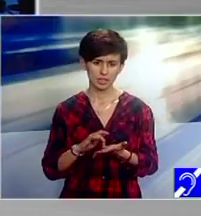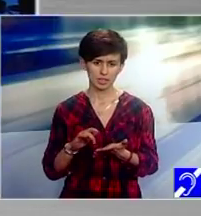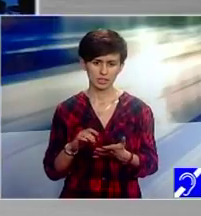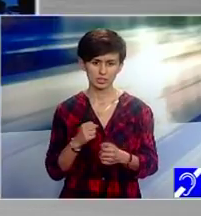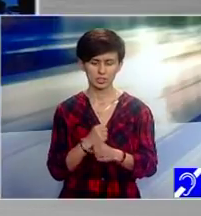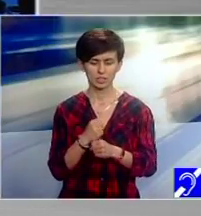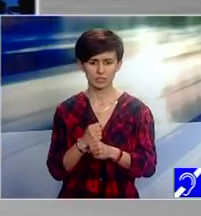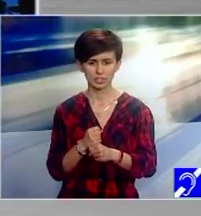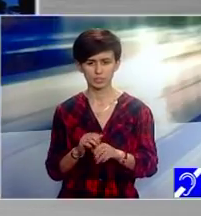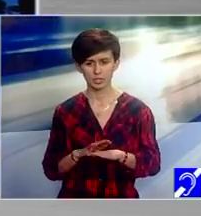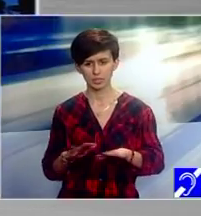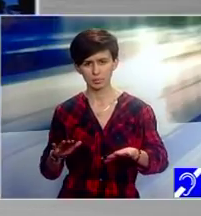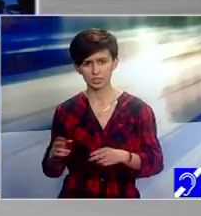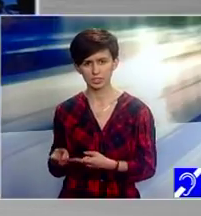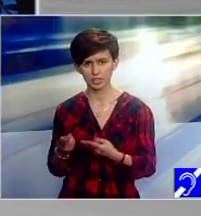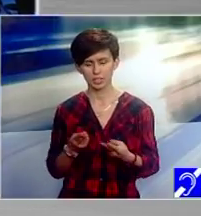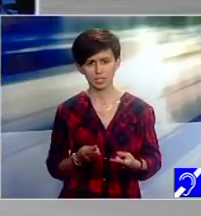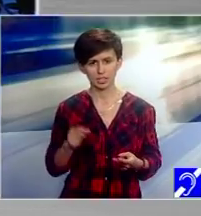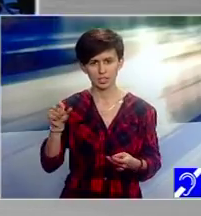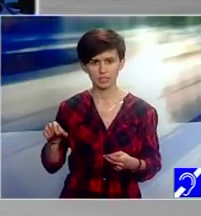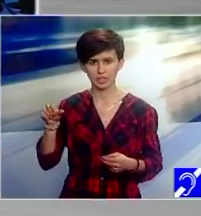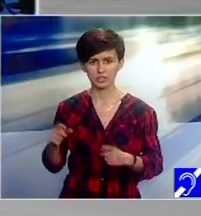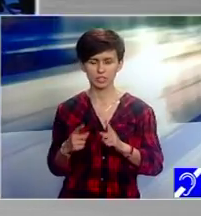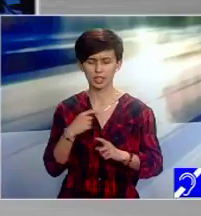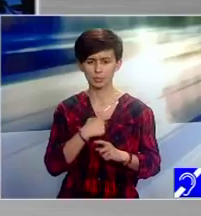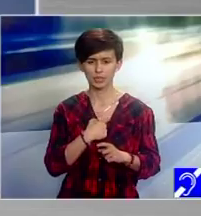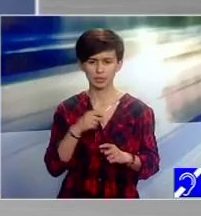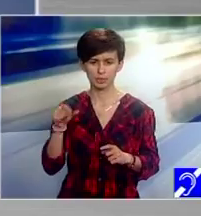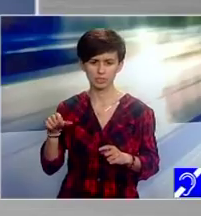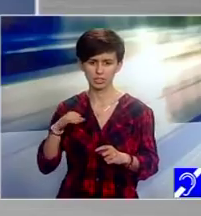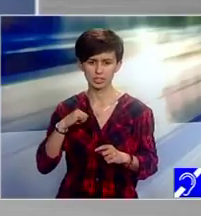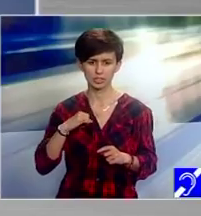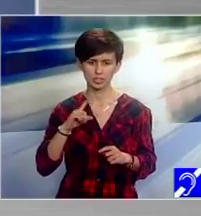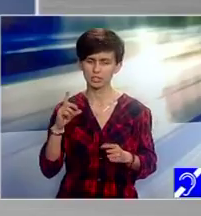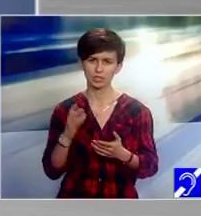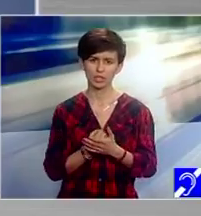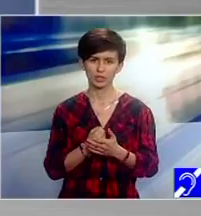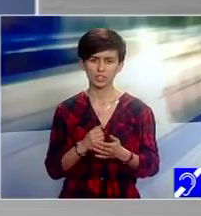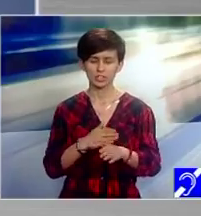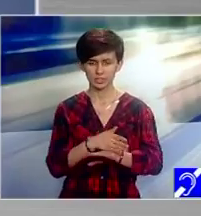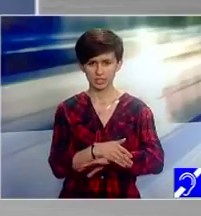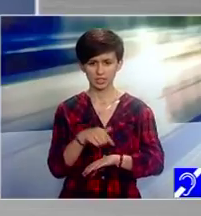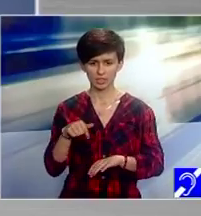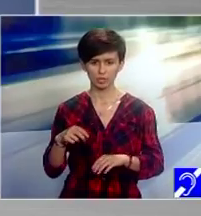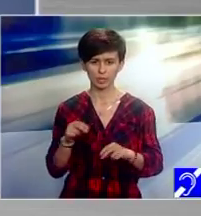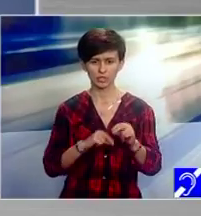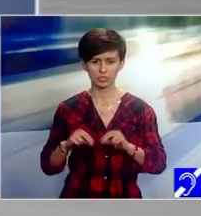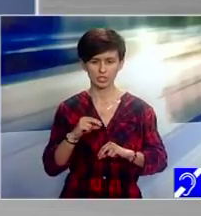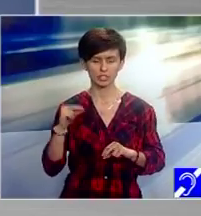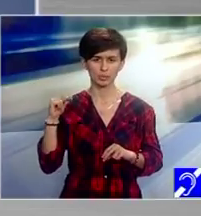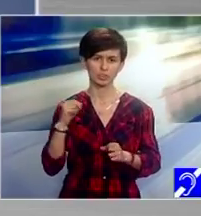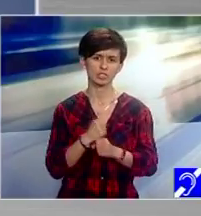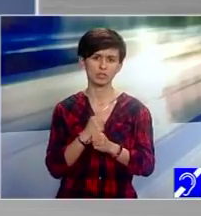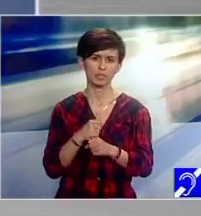de invitație și dacă cei interesați nu reușesc să intre acum, cu siguranță Asociația Pontes din Cluj mai organizează astfel